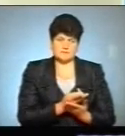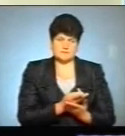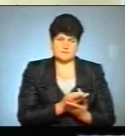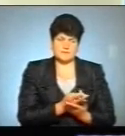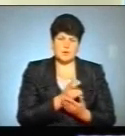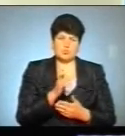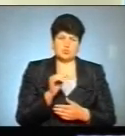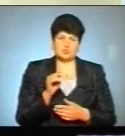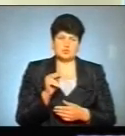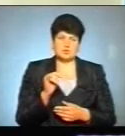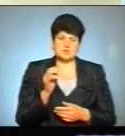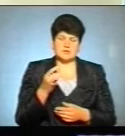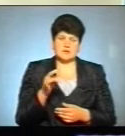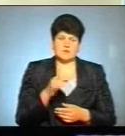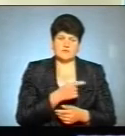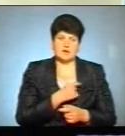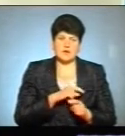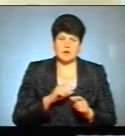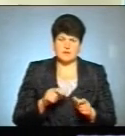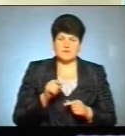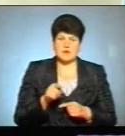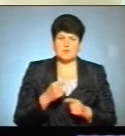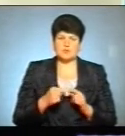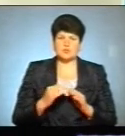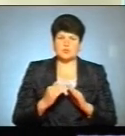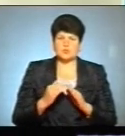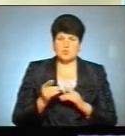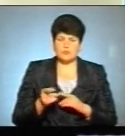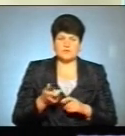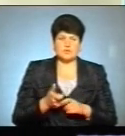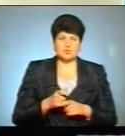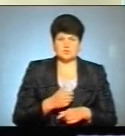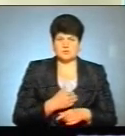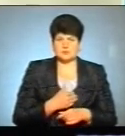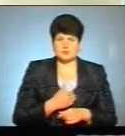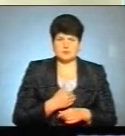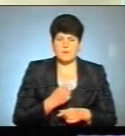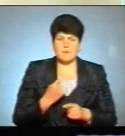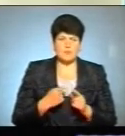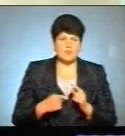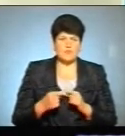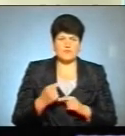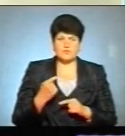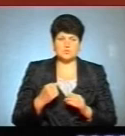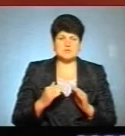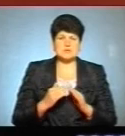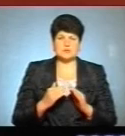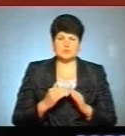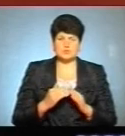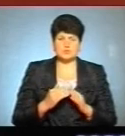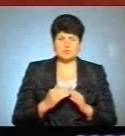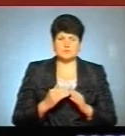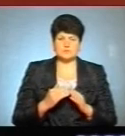Бучицьку районну лікарню, і вона повернулася додому, тому що вона дуже захотіла повернутися, так як вона казала, додому, бо